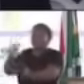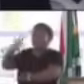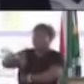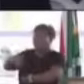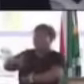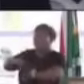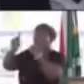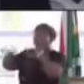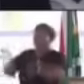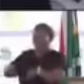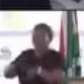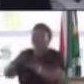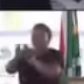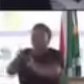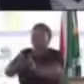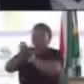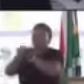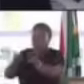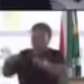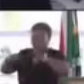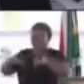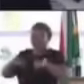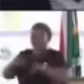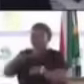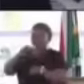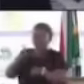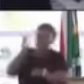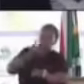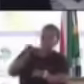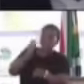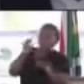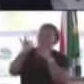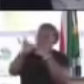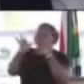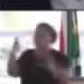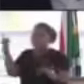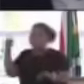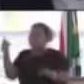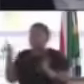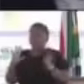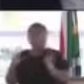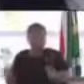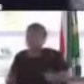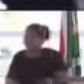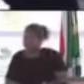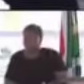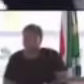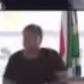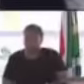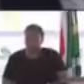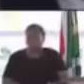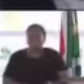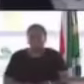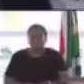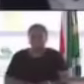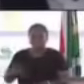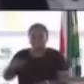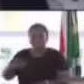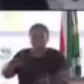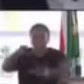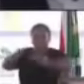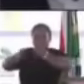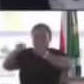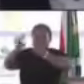iyikebhe kungabi abahlobo bethu abamhlophe bodwa abaneyikebhe. Engizama ukunikhanyisela